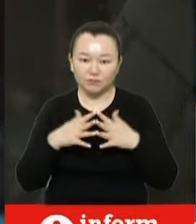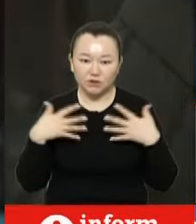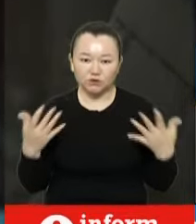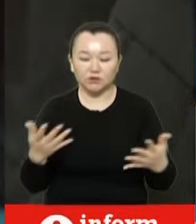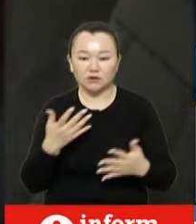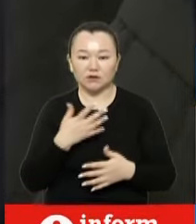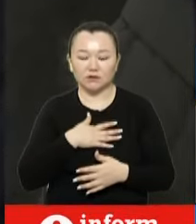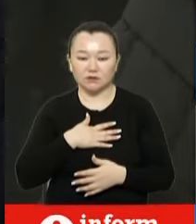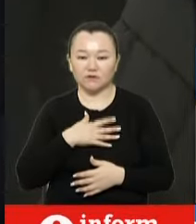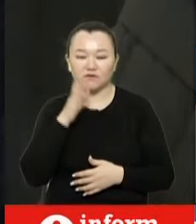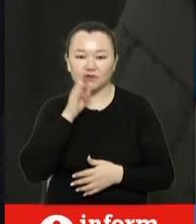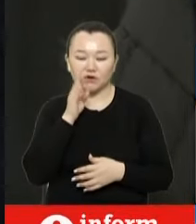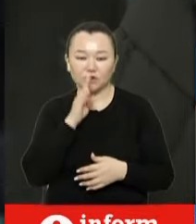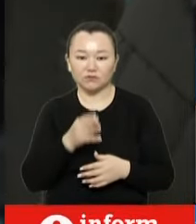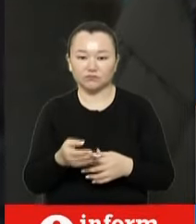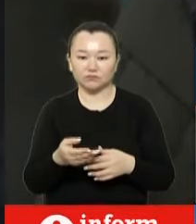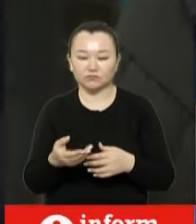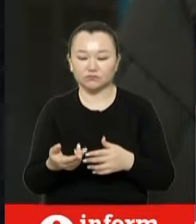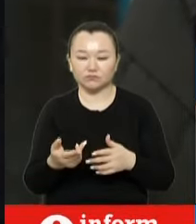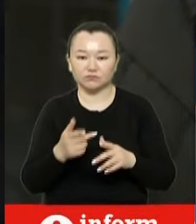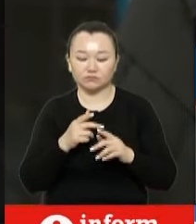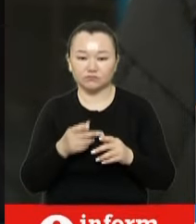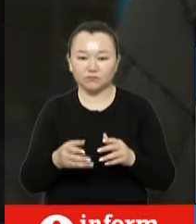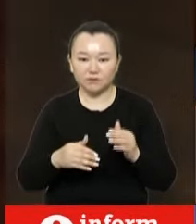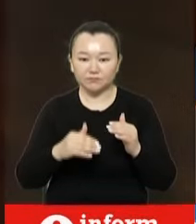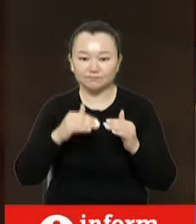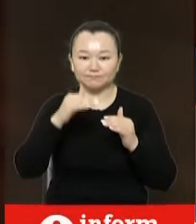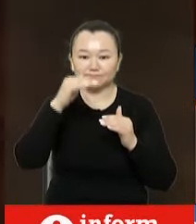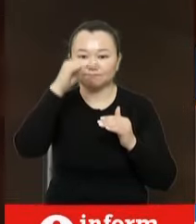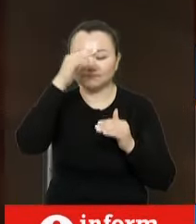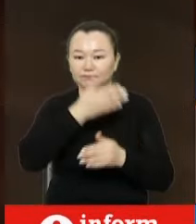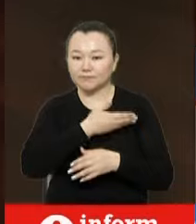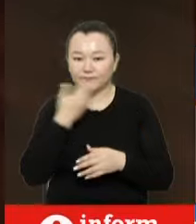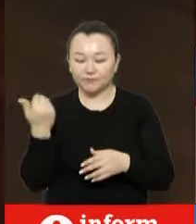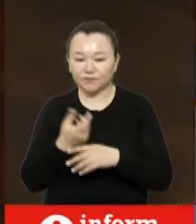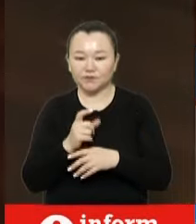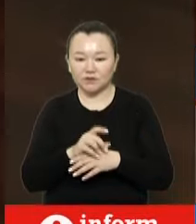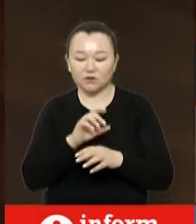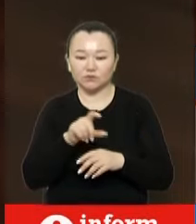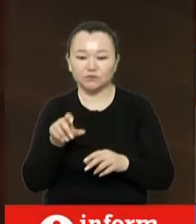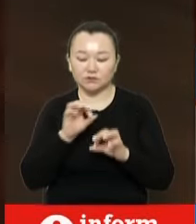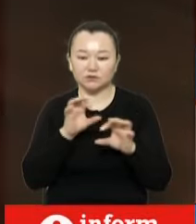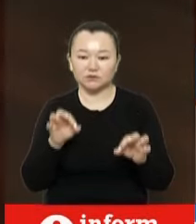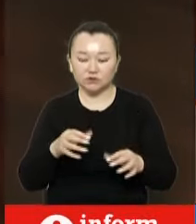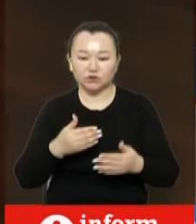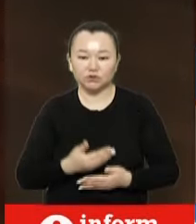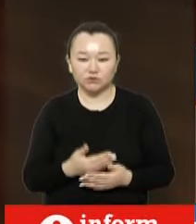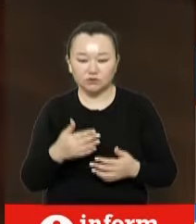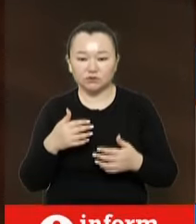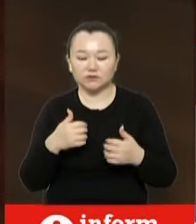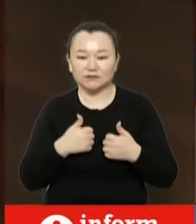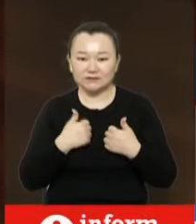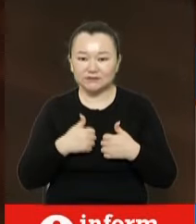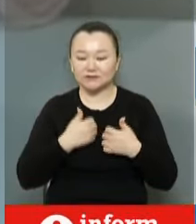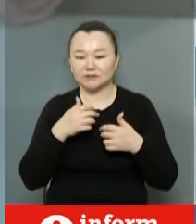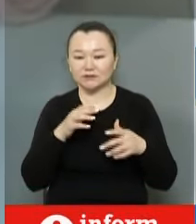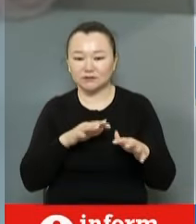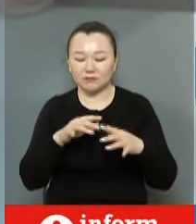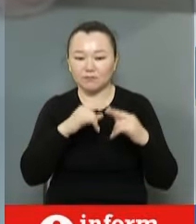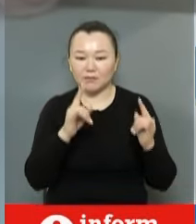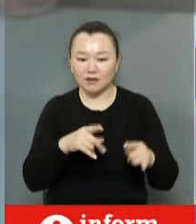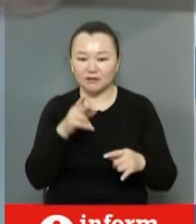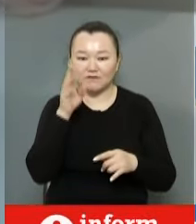вода просто элементарно практически не поднимается. Люди признаются, за это время они научились выживать. Некоторые установили баки для воды